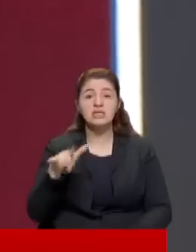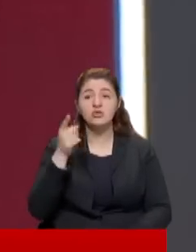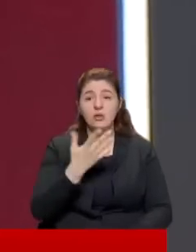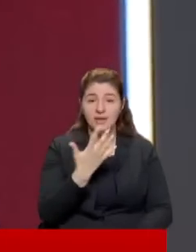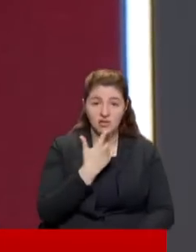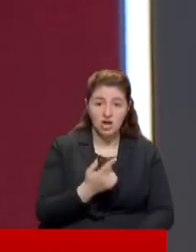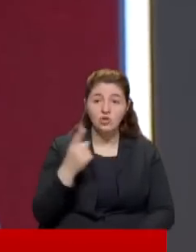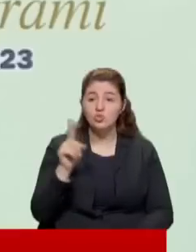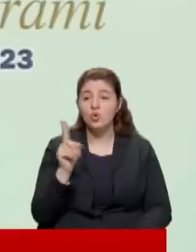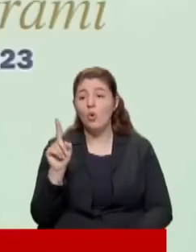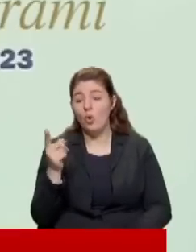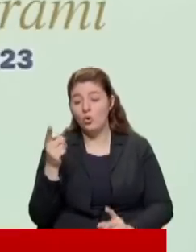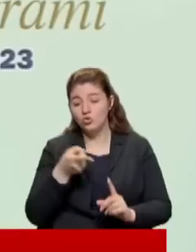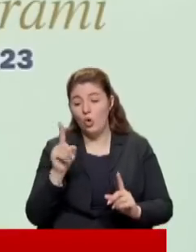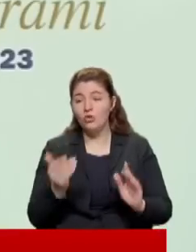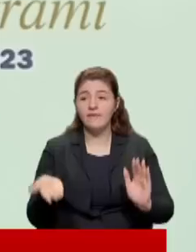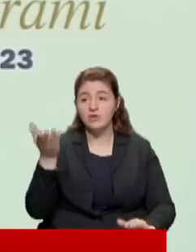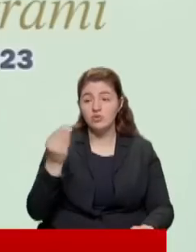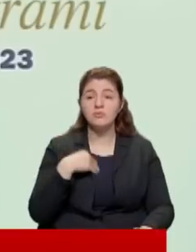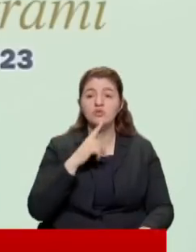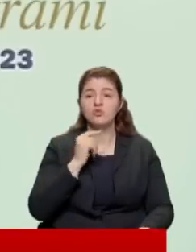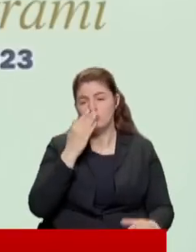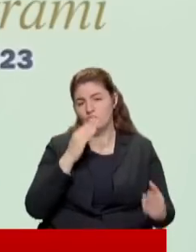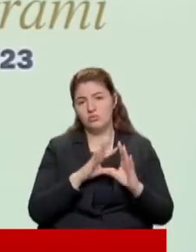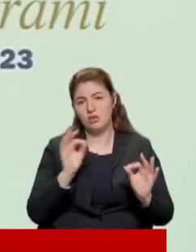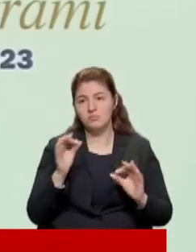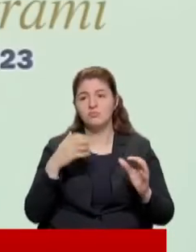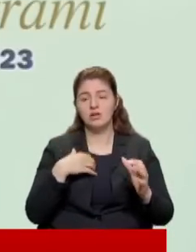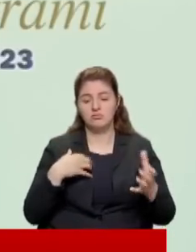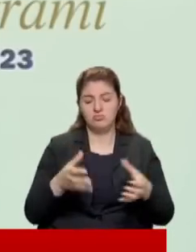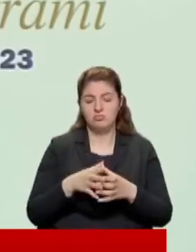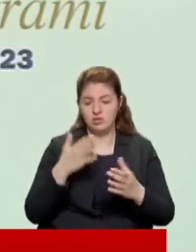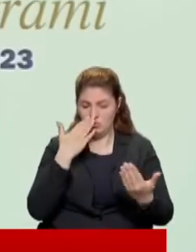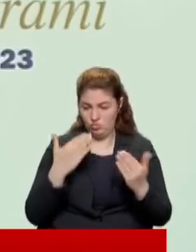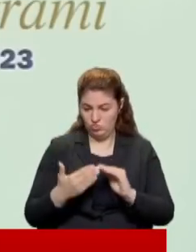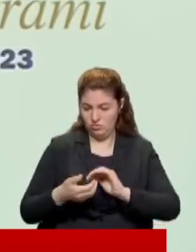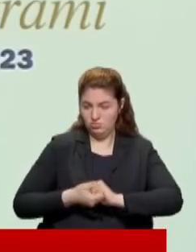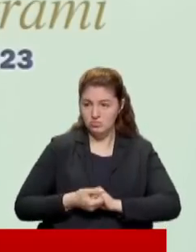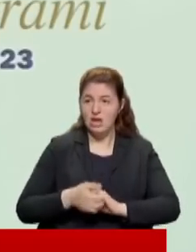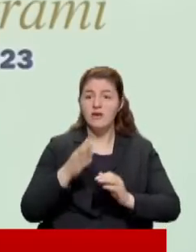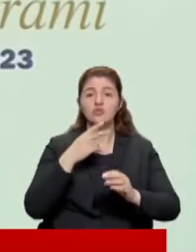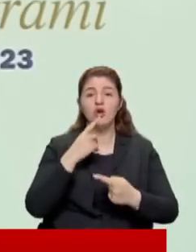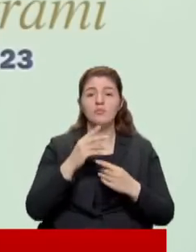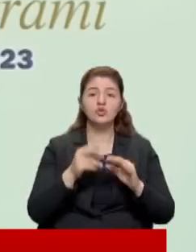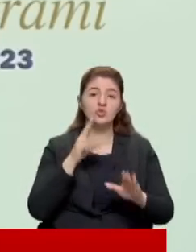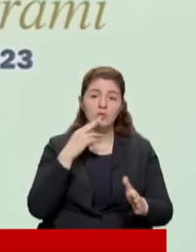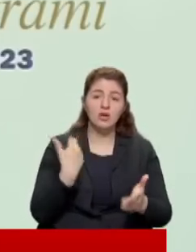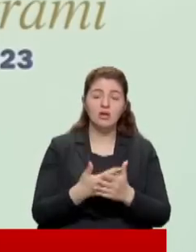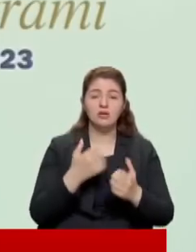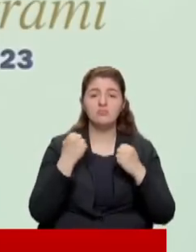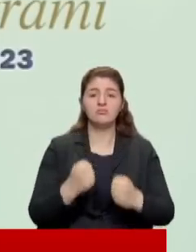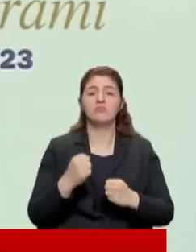%5 dediler, %10'u geçti. Biz sözüne sadık, kavline sadık, vaatlerinin sonuna kadar arkasında